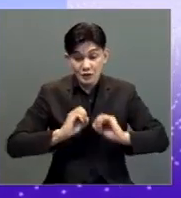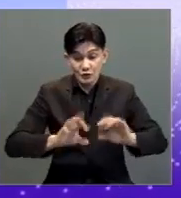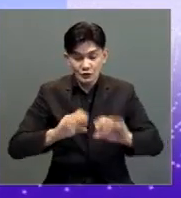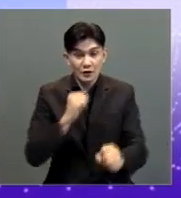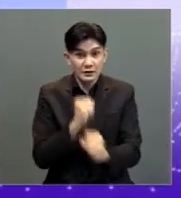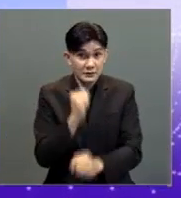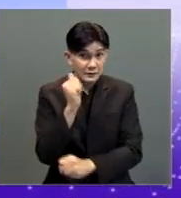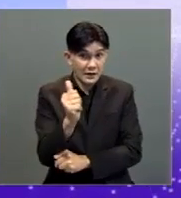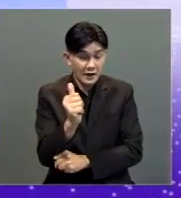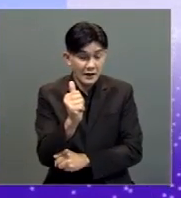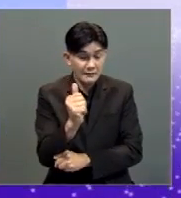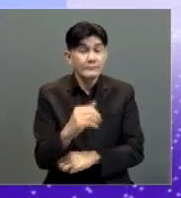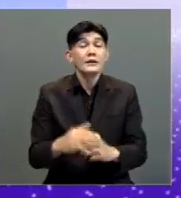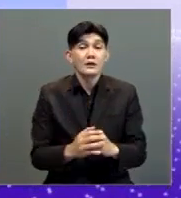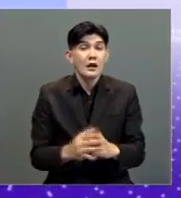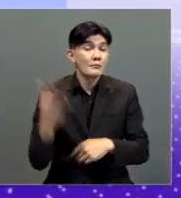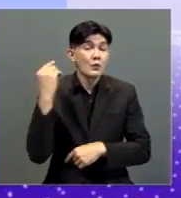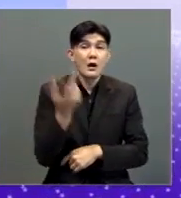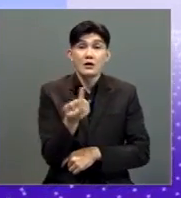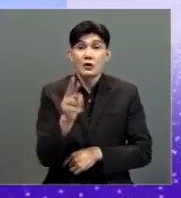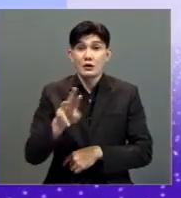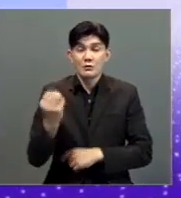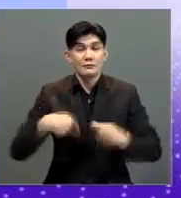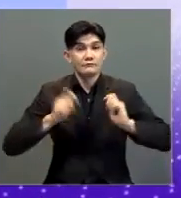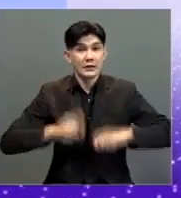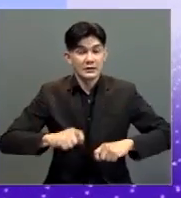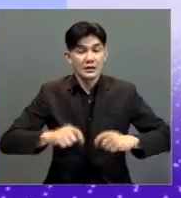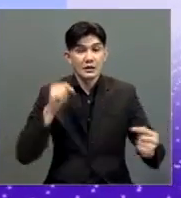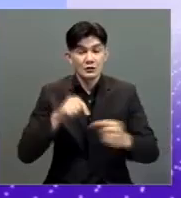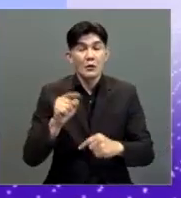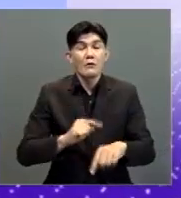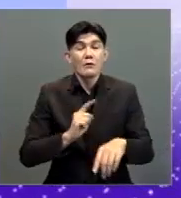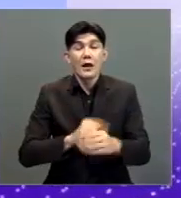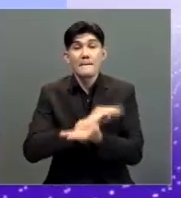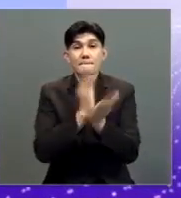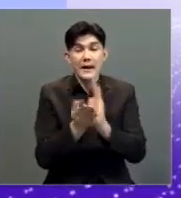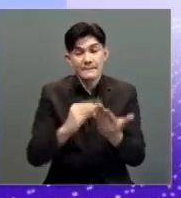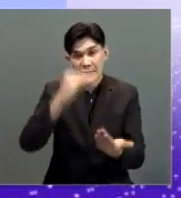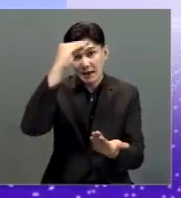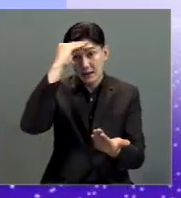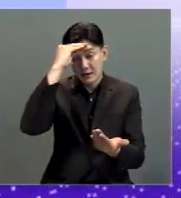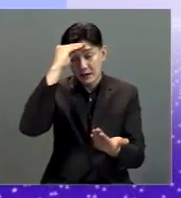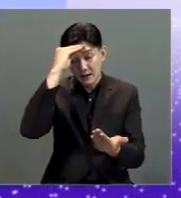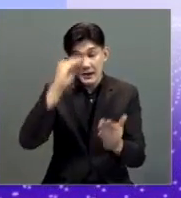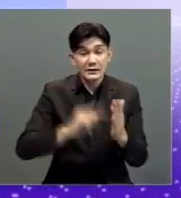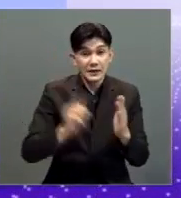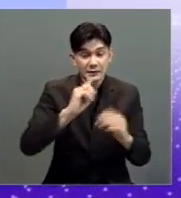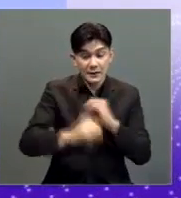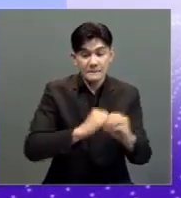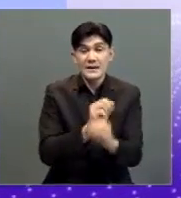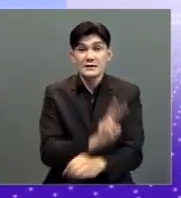ที่จะเดินหน้าไปได้เมื่อวานนี้ค่ะคณะรัฐมนตรีจึงมีมติเรื่องของการปรับการเปิดภาคเรียนที่1ปีการศึกษ